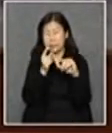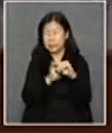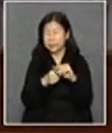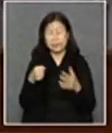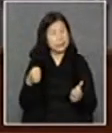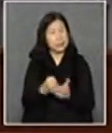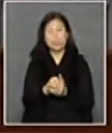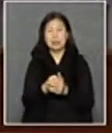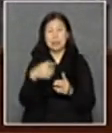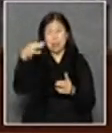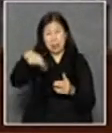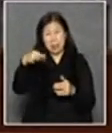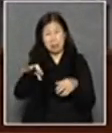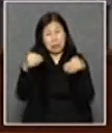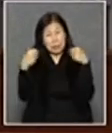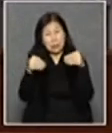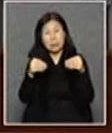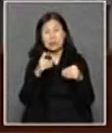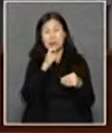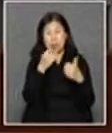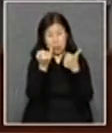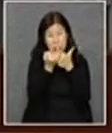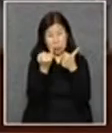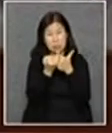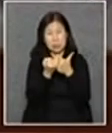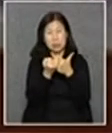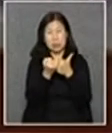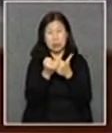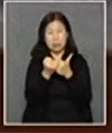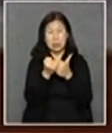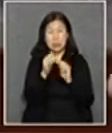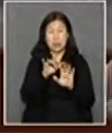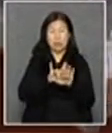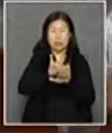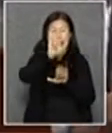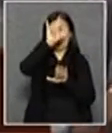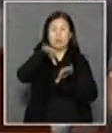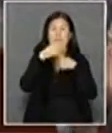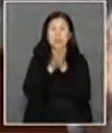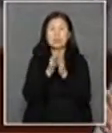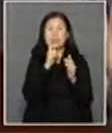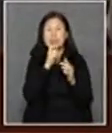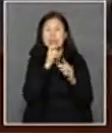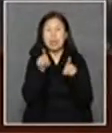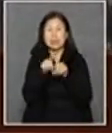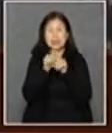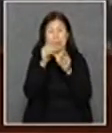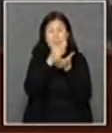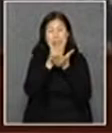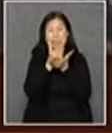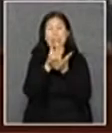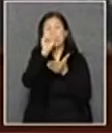我們免費教育裡面來講話呢，就對同學來講就像直升機這樣，無論成績怎樣都好呢，你都可以升上上